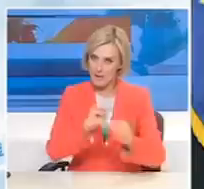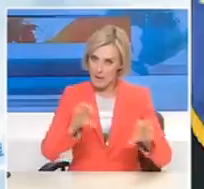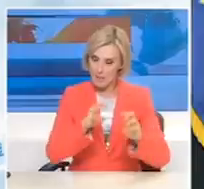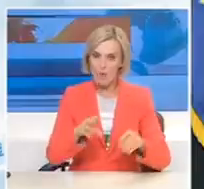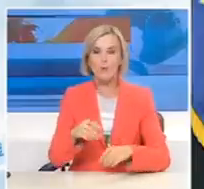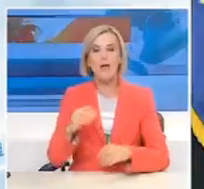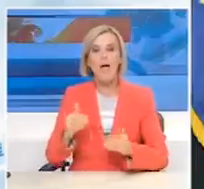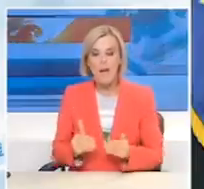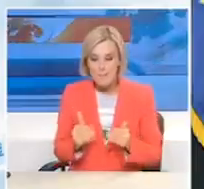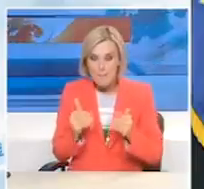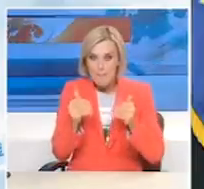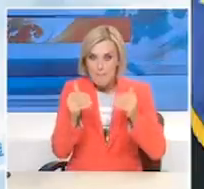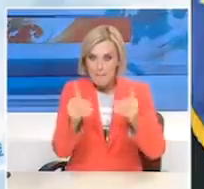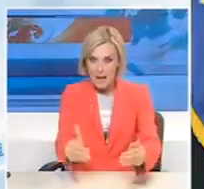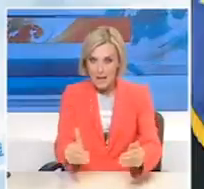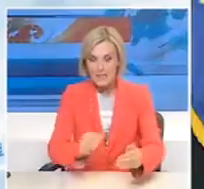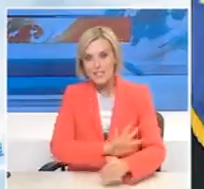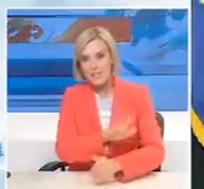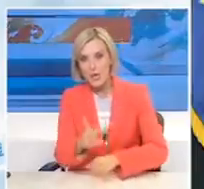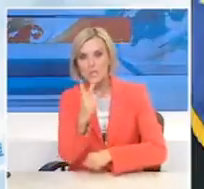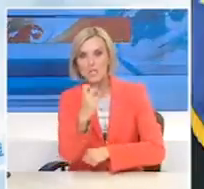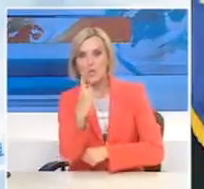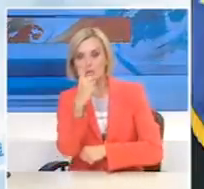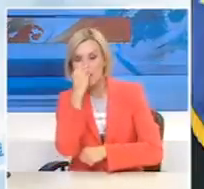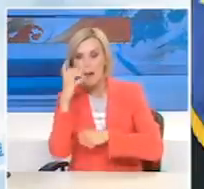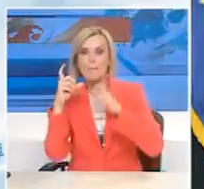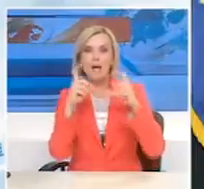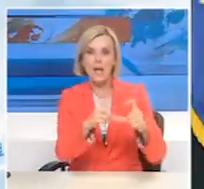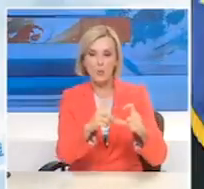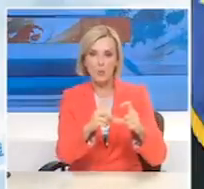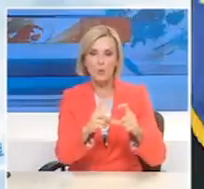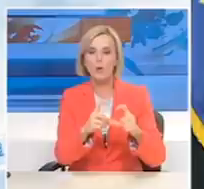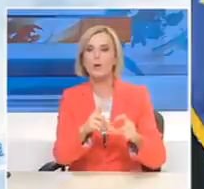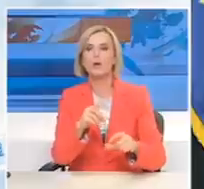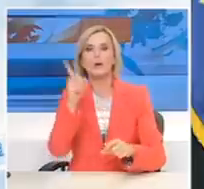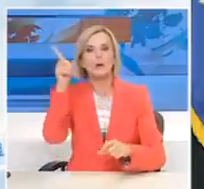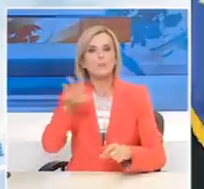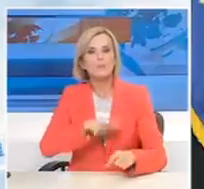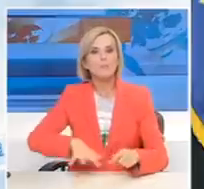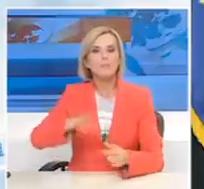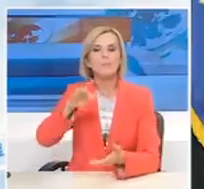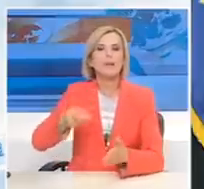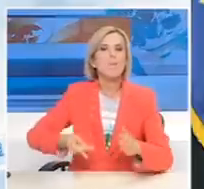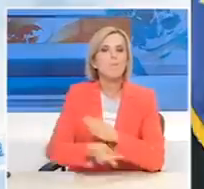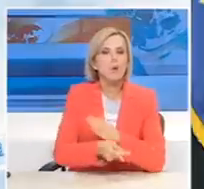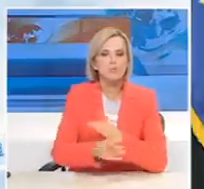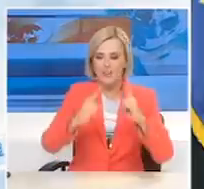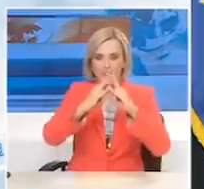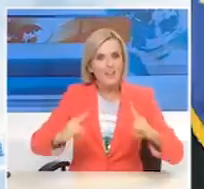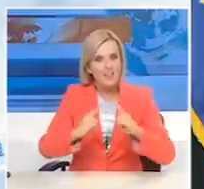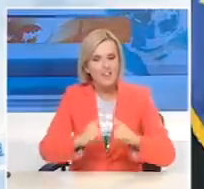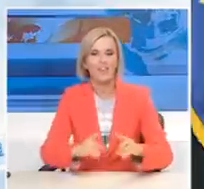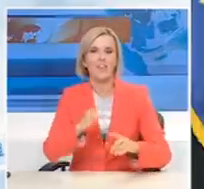ότι παρατείνονται μέχρι τις 21 Μαΐου τα περιοριστικά μέτρα κυκλοφορίας που αφορούν όσους διαμένουν σε κέντρα υποδοχής και ταυτοποίησης και